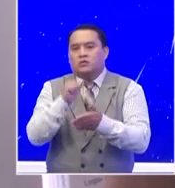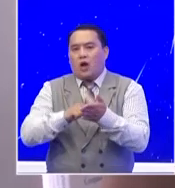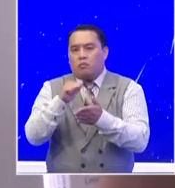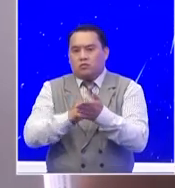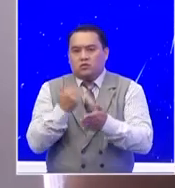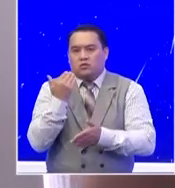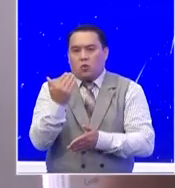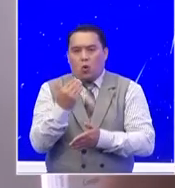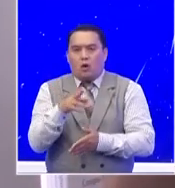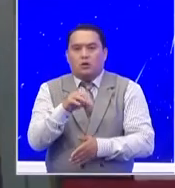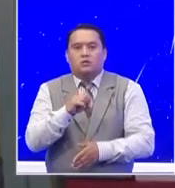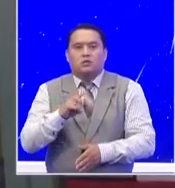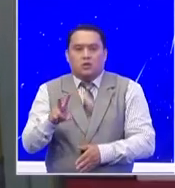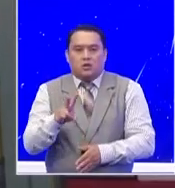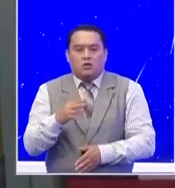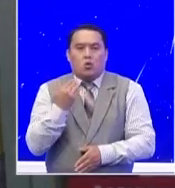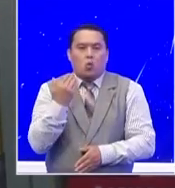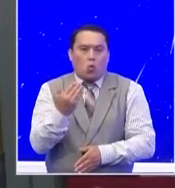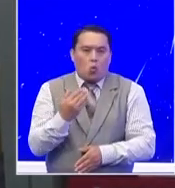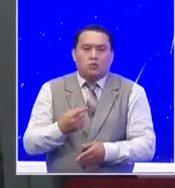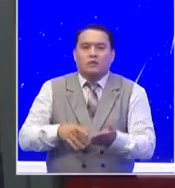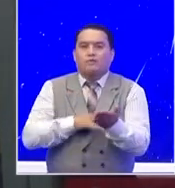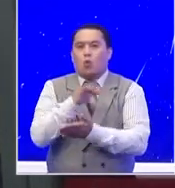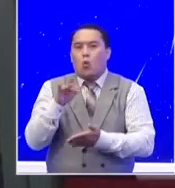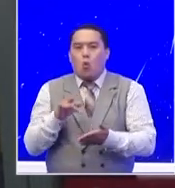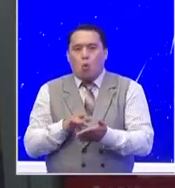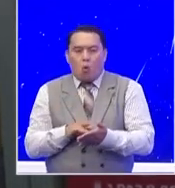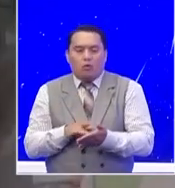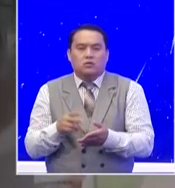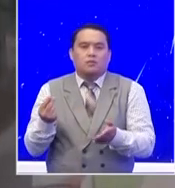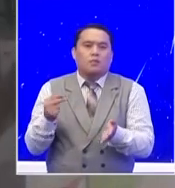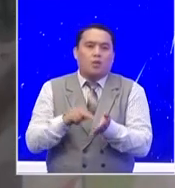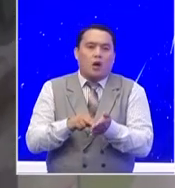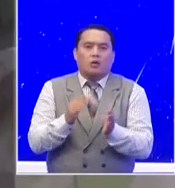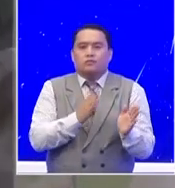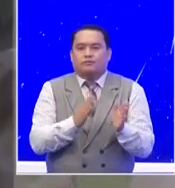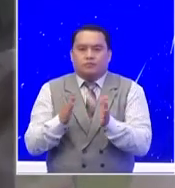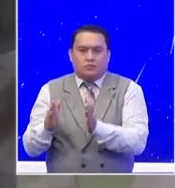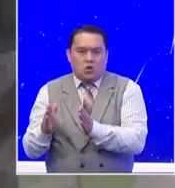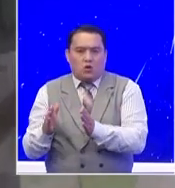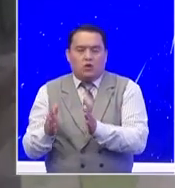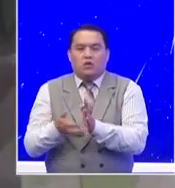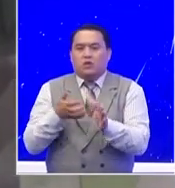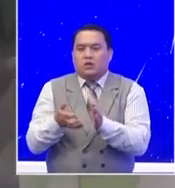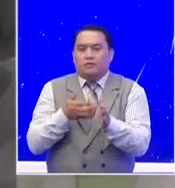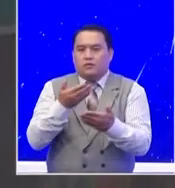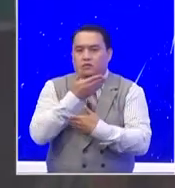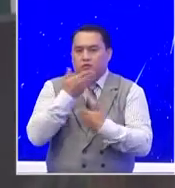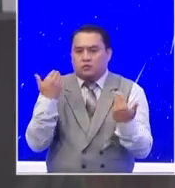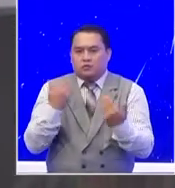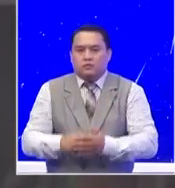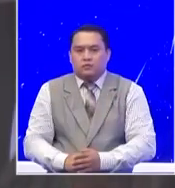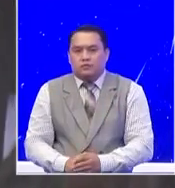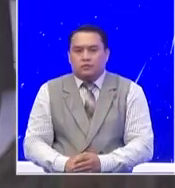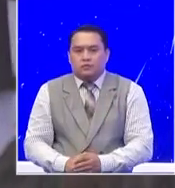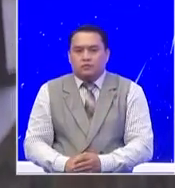бұл жолы Қаскелең қаласы ілікті. Мегаполис маңындағы аймақта баға саясаты тұрақты, тапшылық байқалмайды.